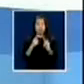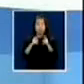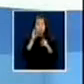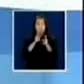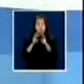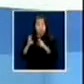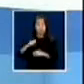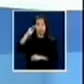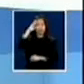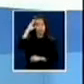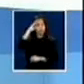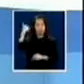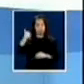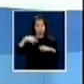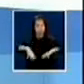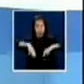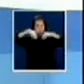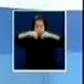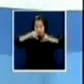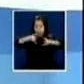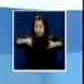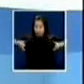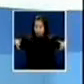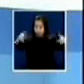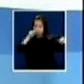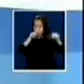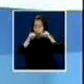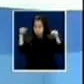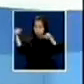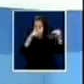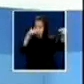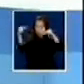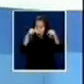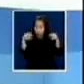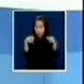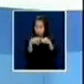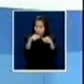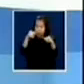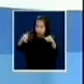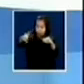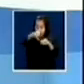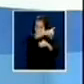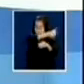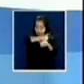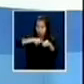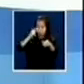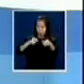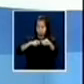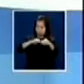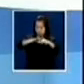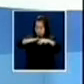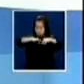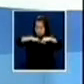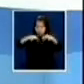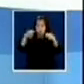นั้นก็มีความจำเป็นครับที่ทางทหารและเจ้าหน้าที่นั้นจะต้องมีการเว้นระยะและ